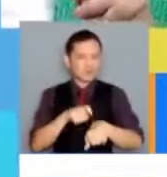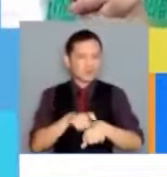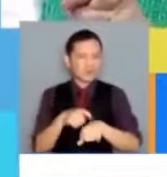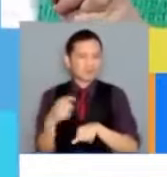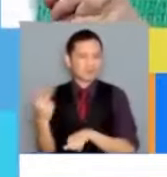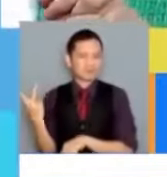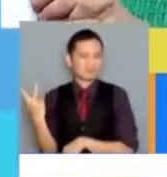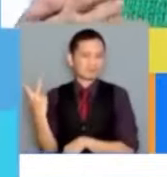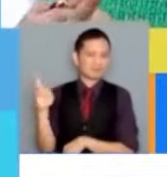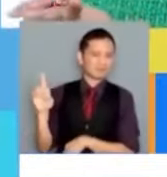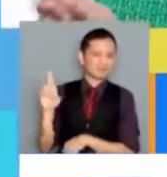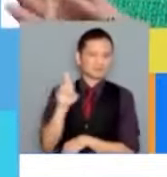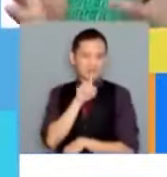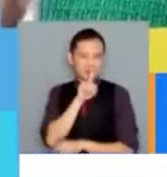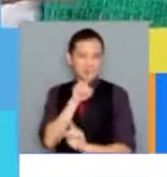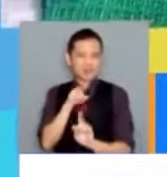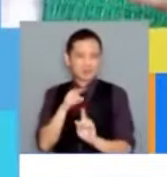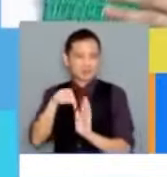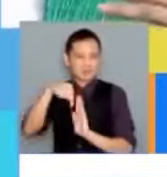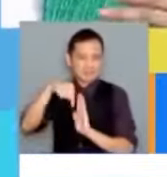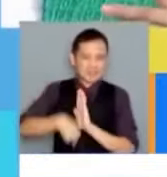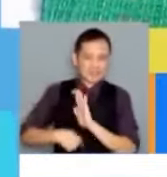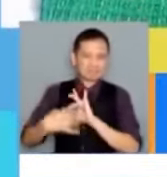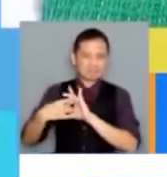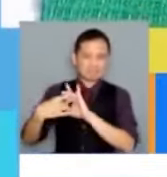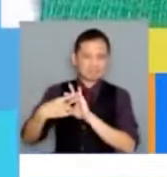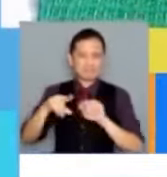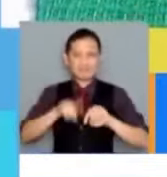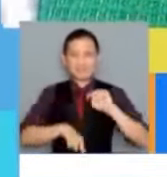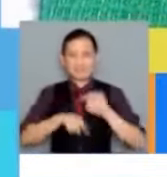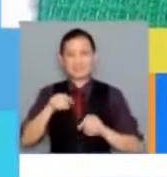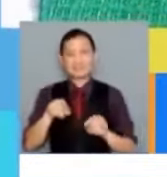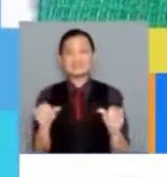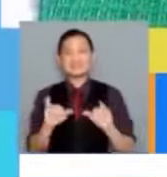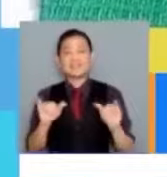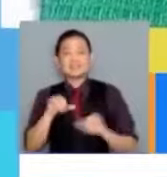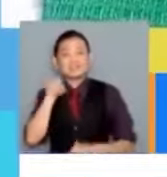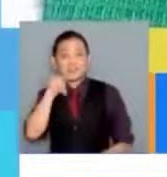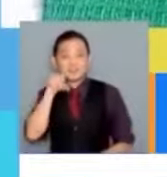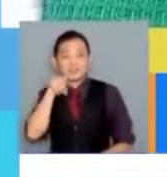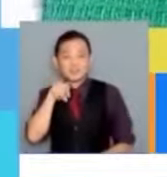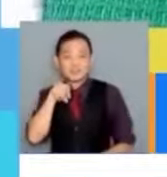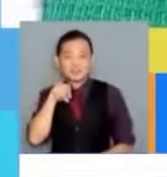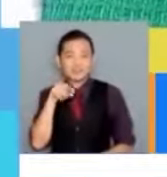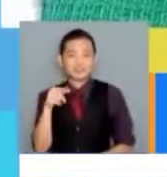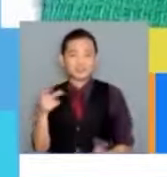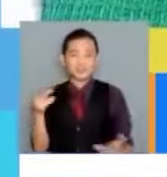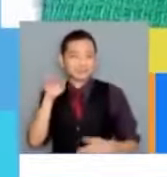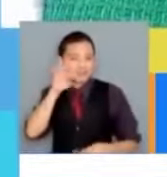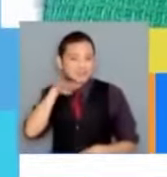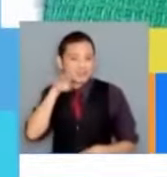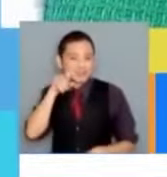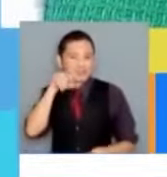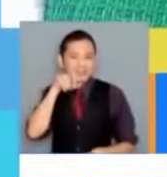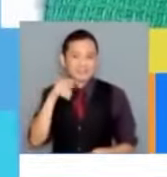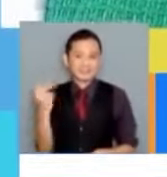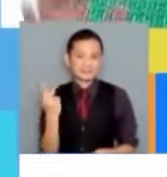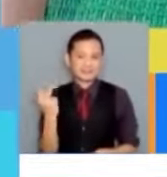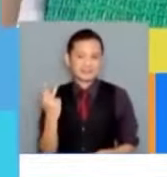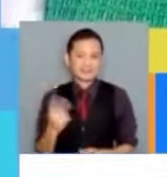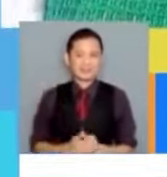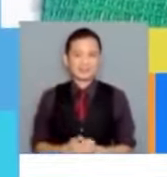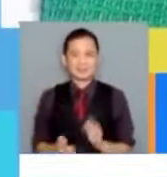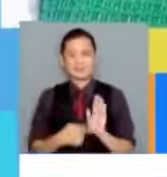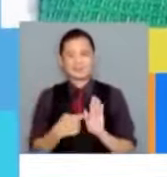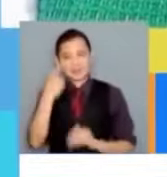na. Parang ano niya ako, ate. Mm. And yung asaran namin, next level talaga. Minsan inisip ko, shucks, nagkakapikunan.